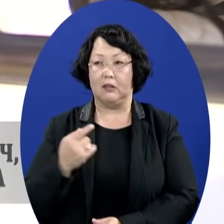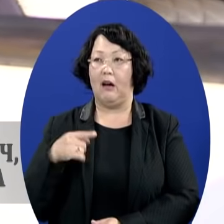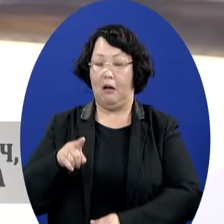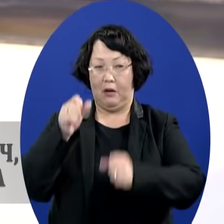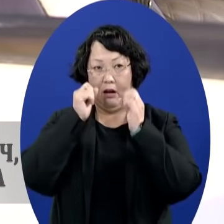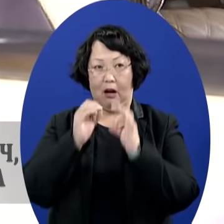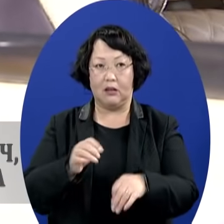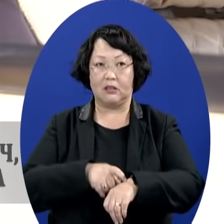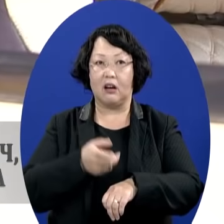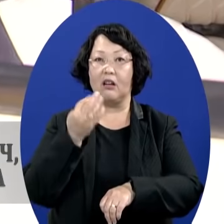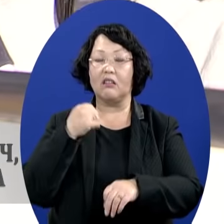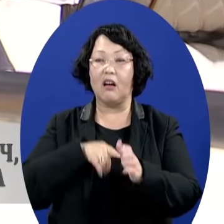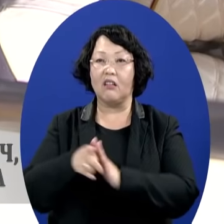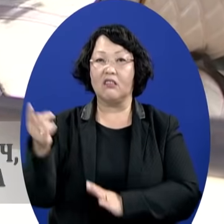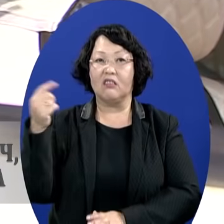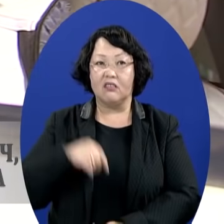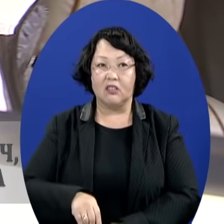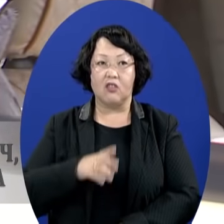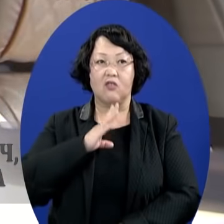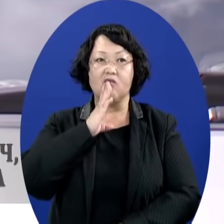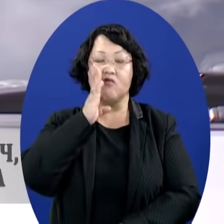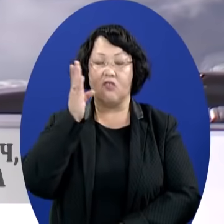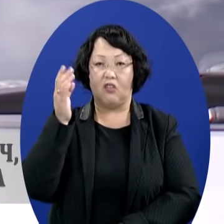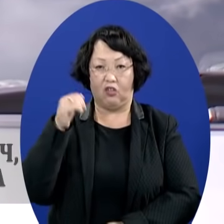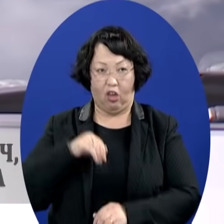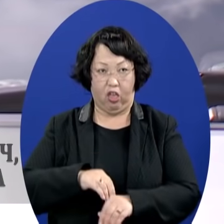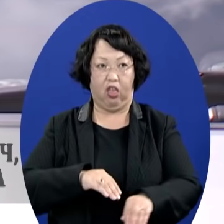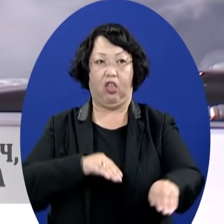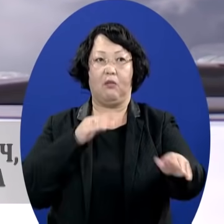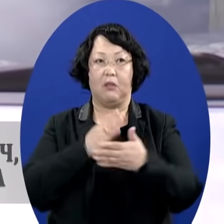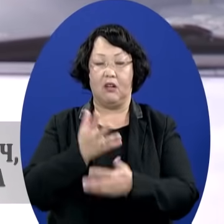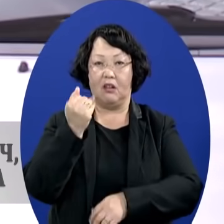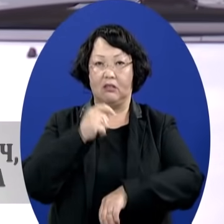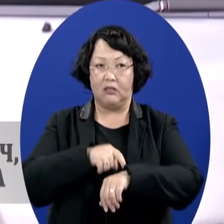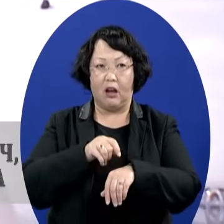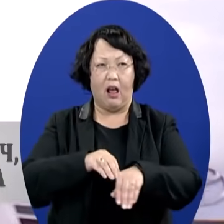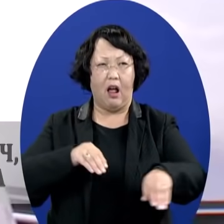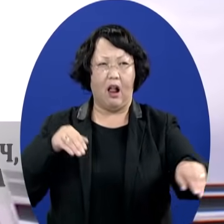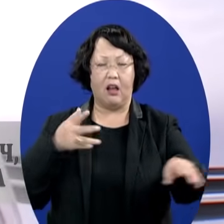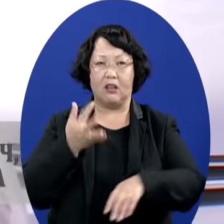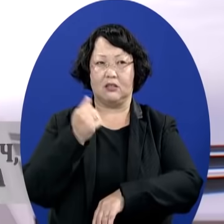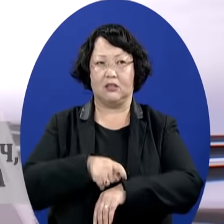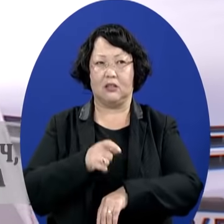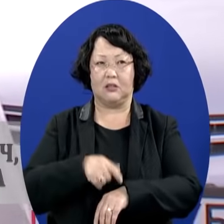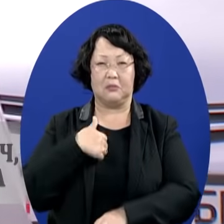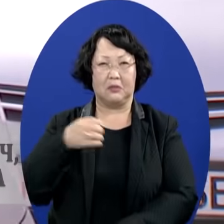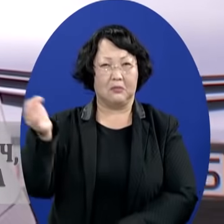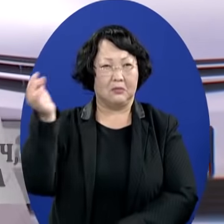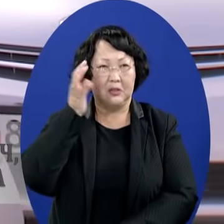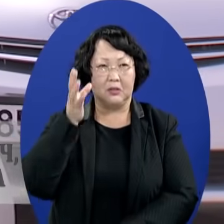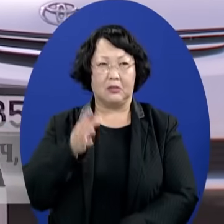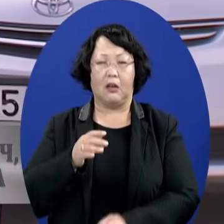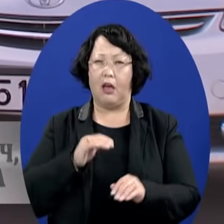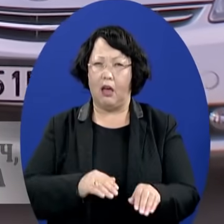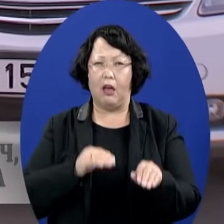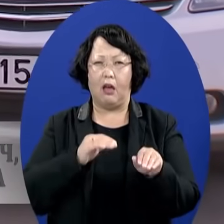удаж яа нөглөөс хгуулаад удаж штэ. Одоо л харин нэг юм ойчрт орж штэ. Хэдэн цаг очирлж байна? Ойчсан мэдэхгүй. Нилээд